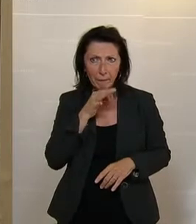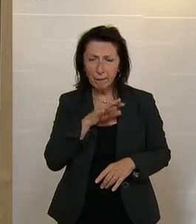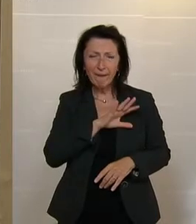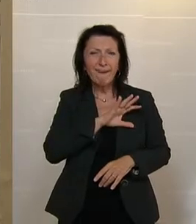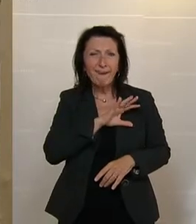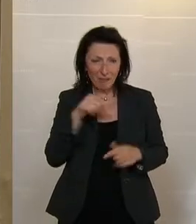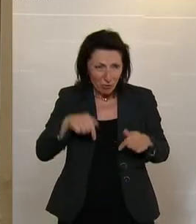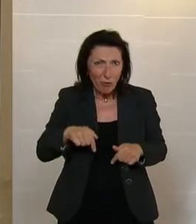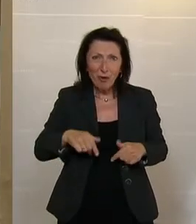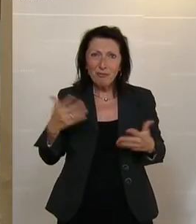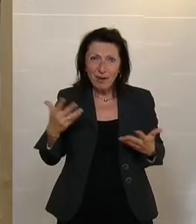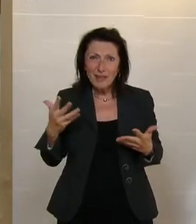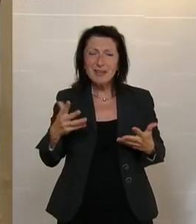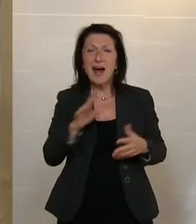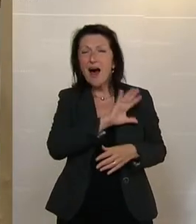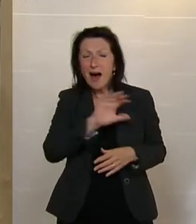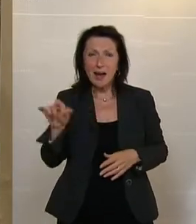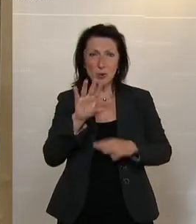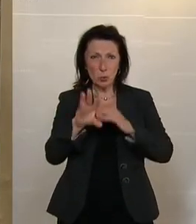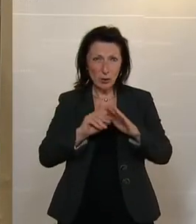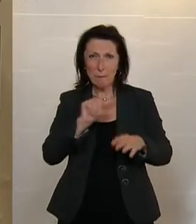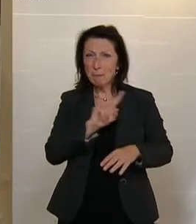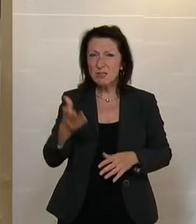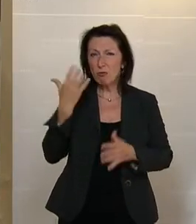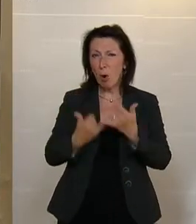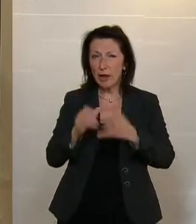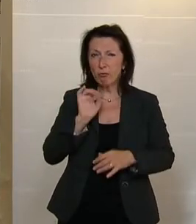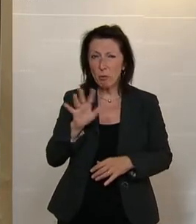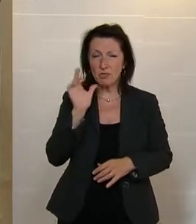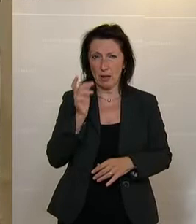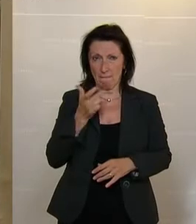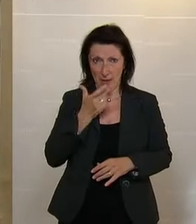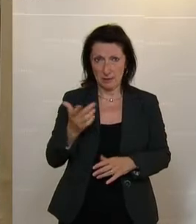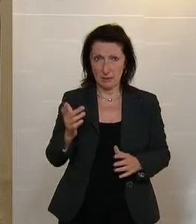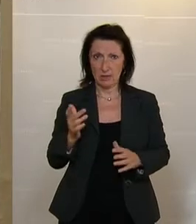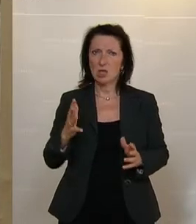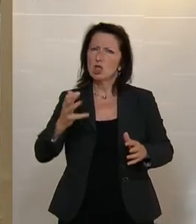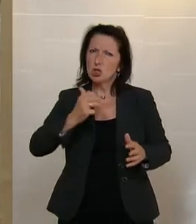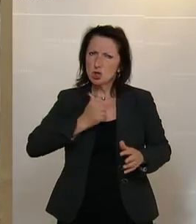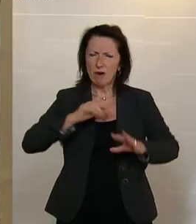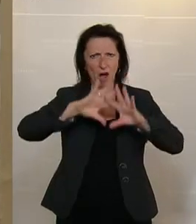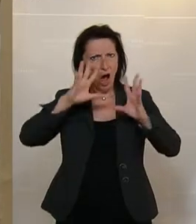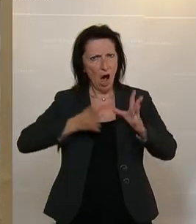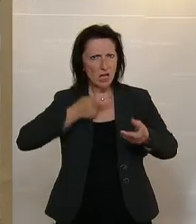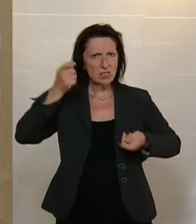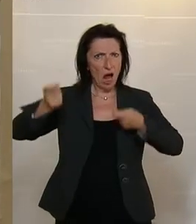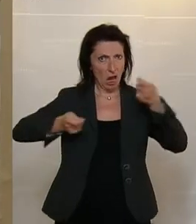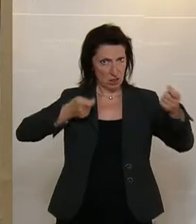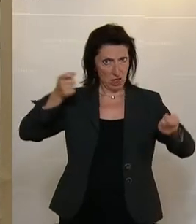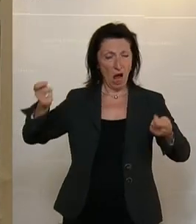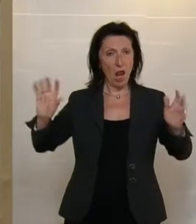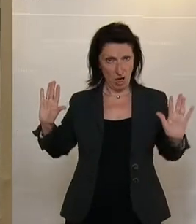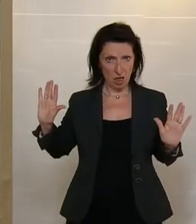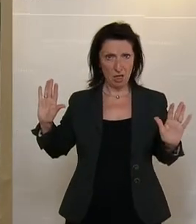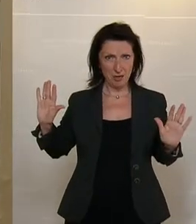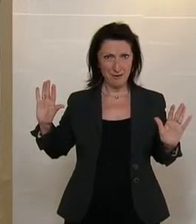Unternehmen, die bis letztes Jahr am 15. März zahlungsfähig gewesen sind,